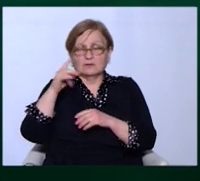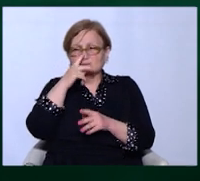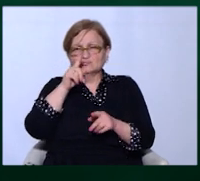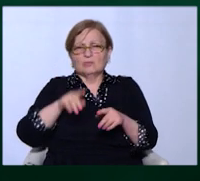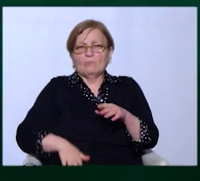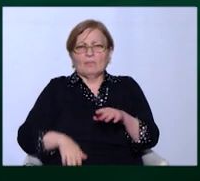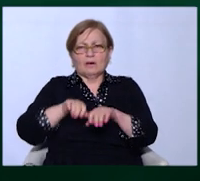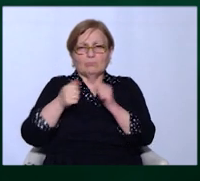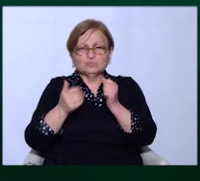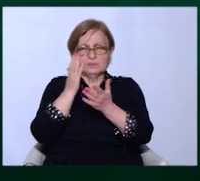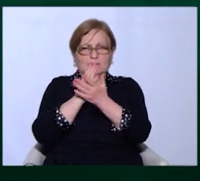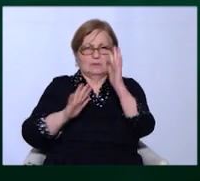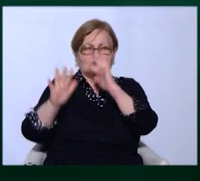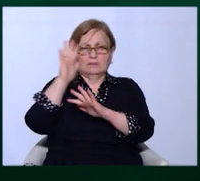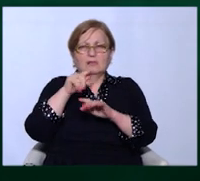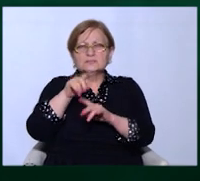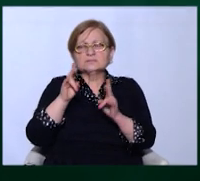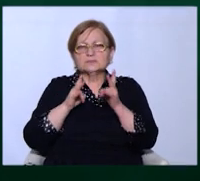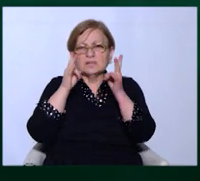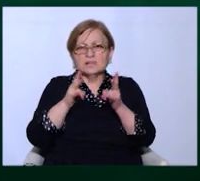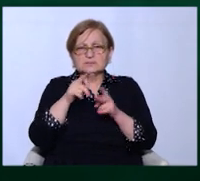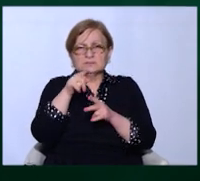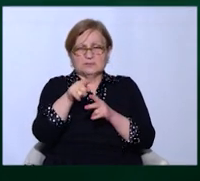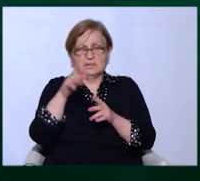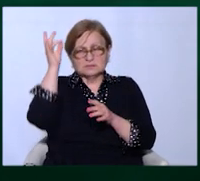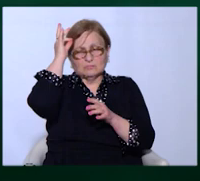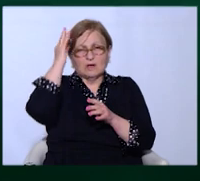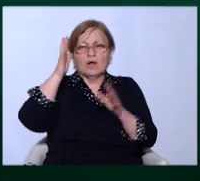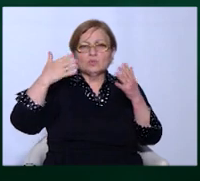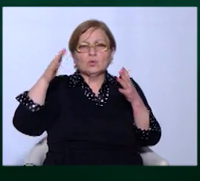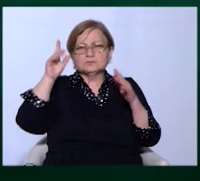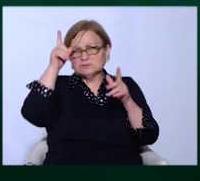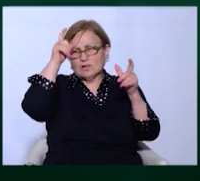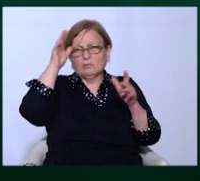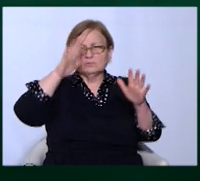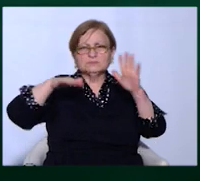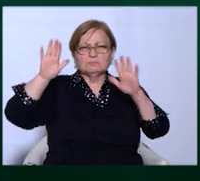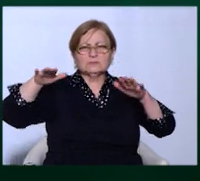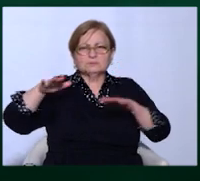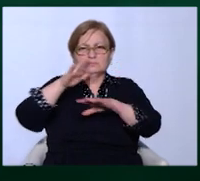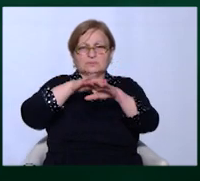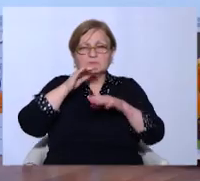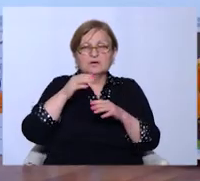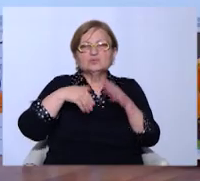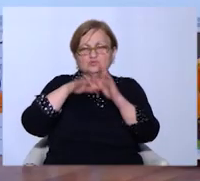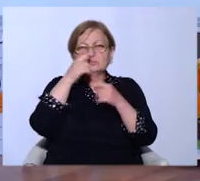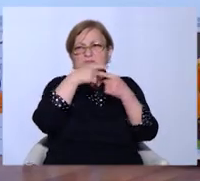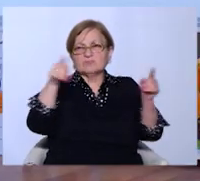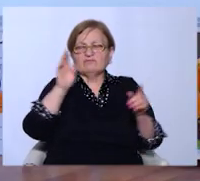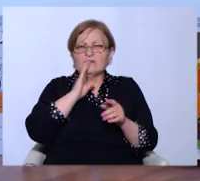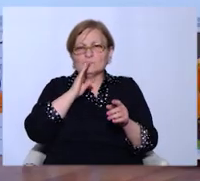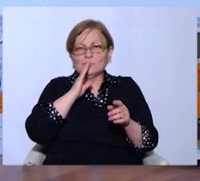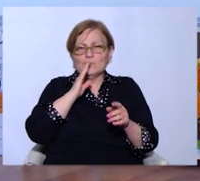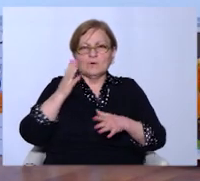ხარ ღრუბელი. ისე ნაზია ეს მოგონება, როგორც დემონის ფრთების შეხება, ჯობს გაიხარონ სხვა გოგოებმა,